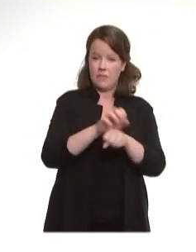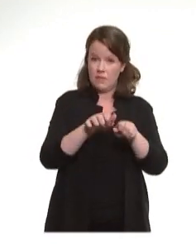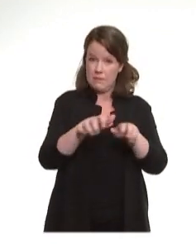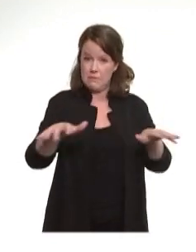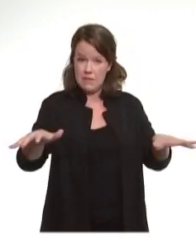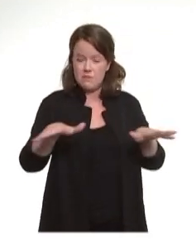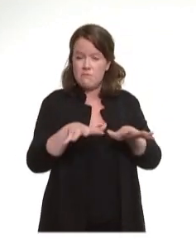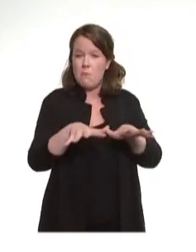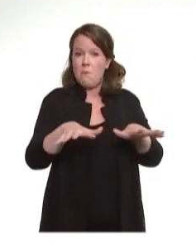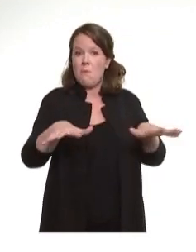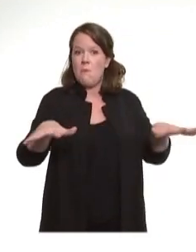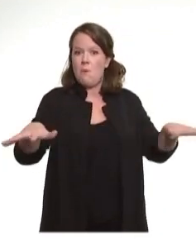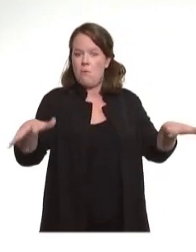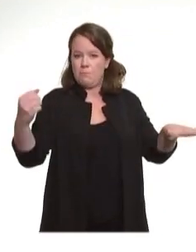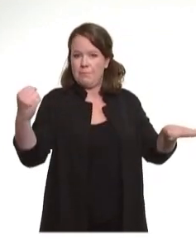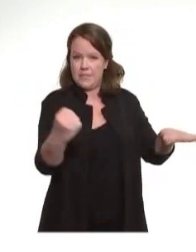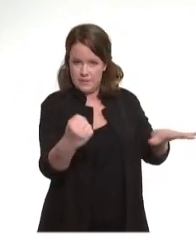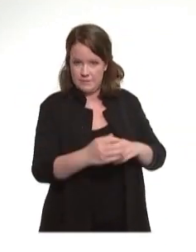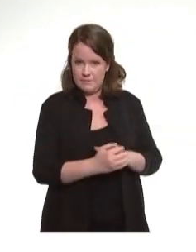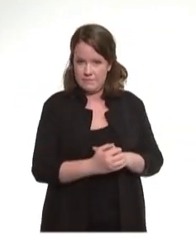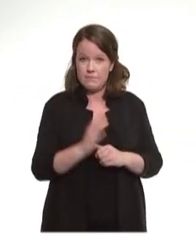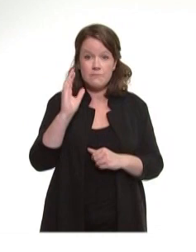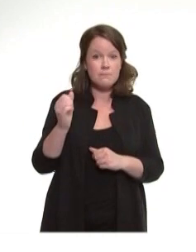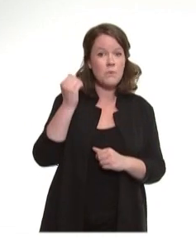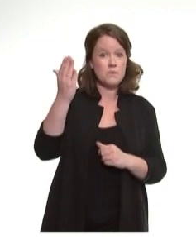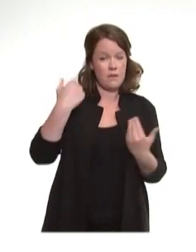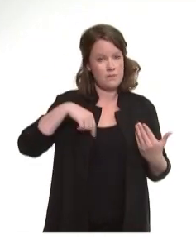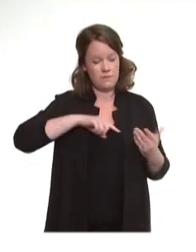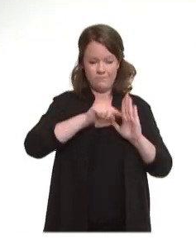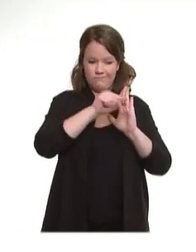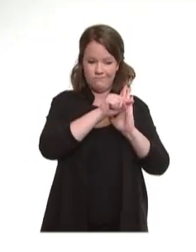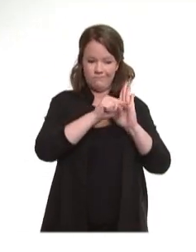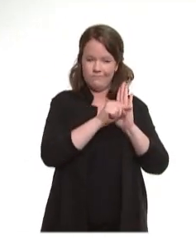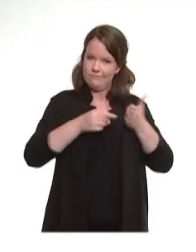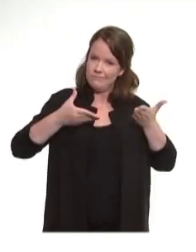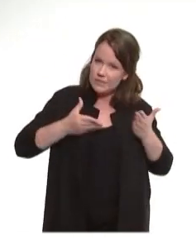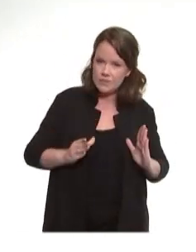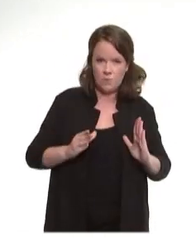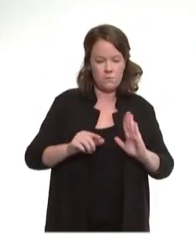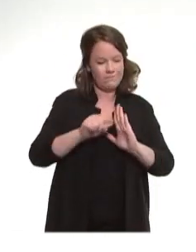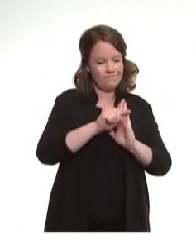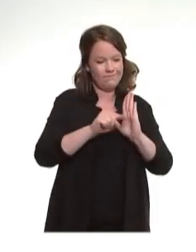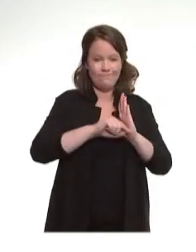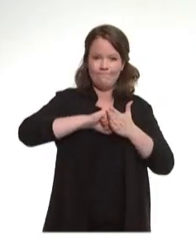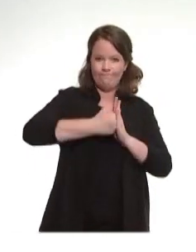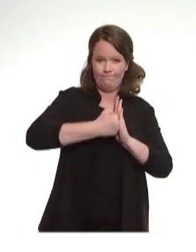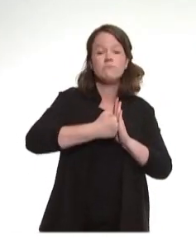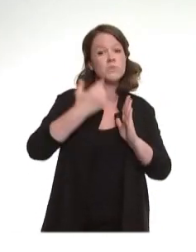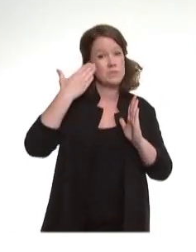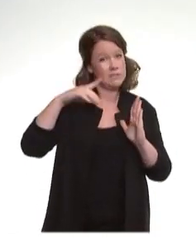qui nous oblige à prendre de nouvelles mesures sanitaires qui sont rigoureuses mais qui sont nécessaires